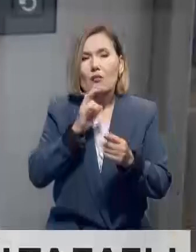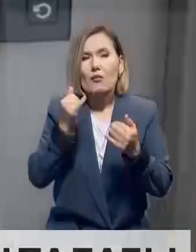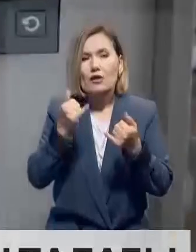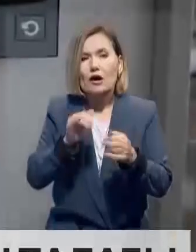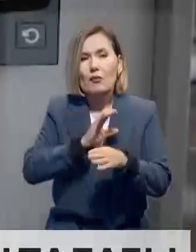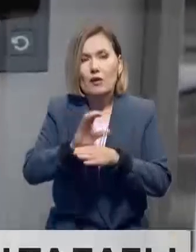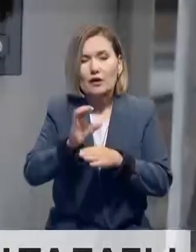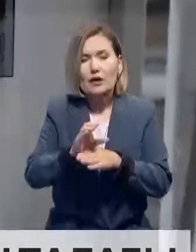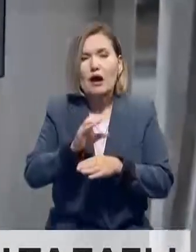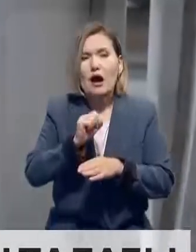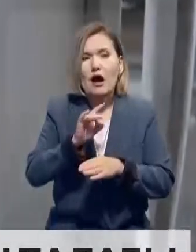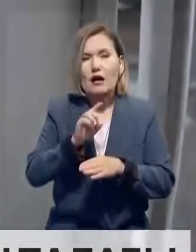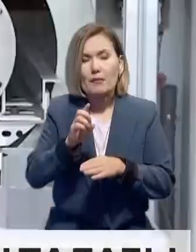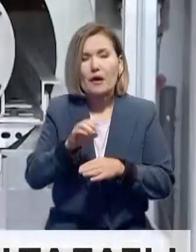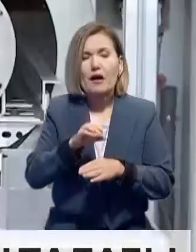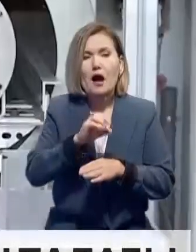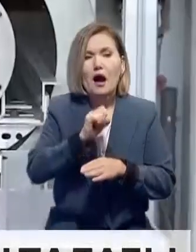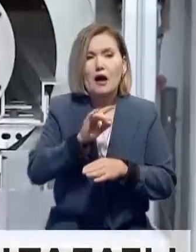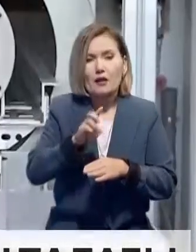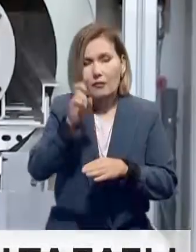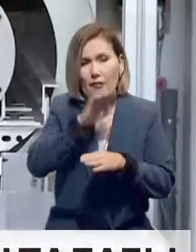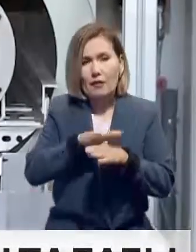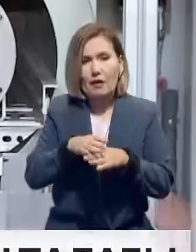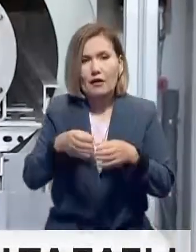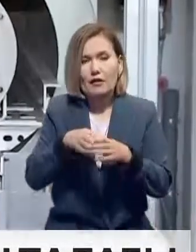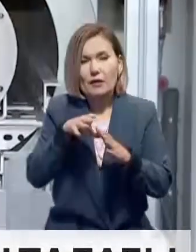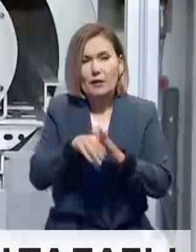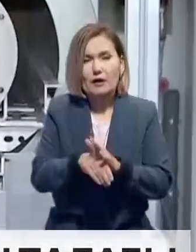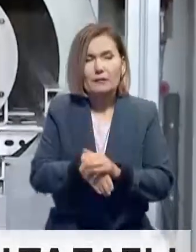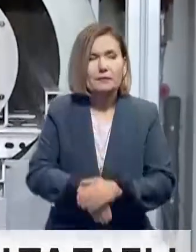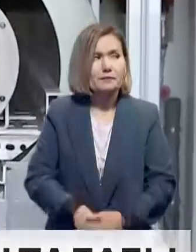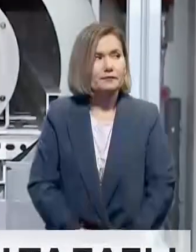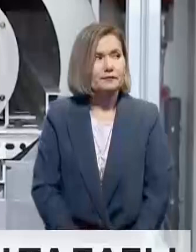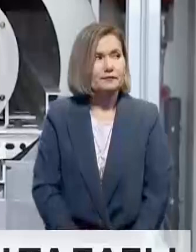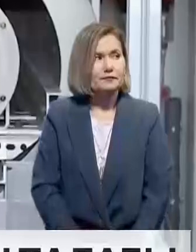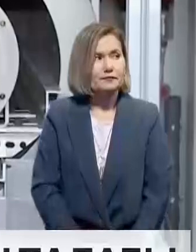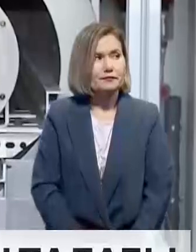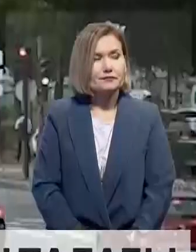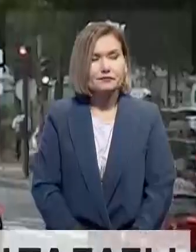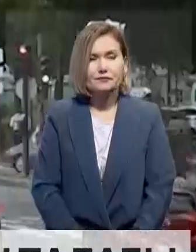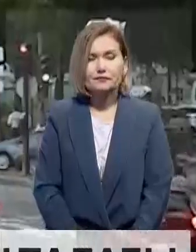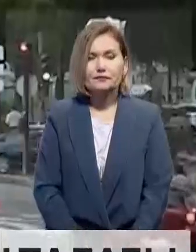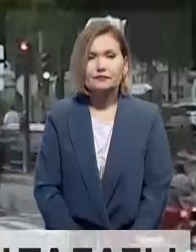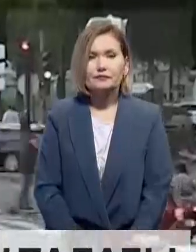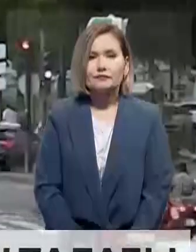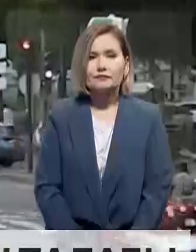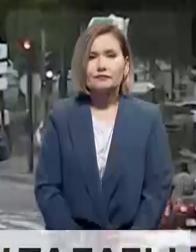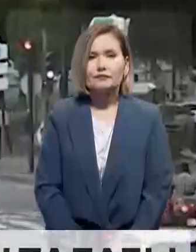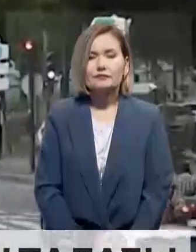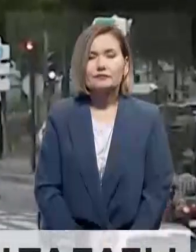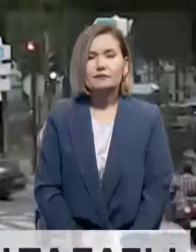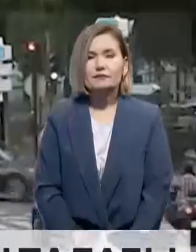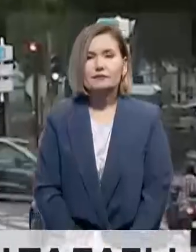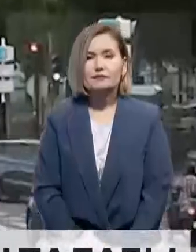елдер Сауд Арабиясы мен Біріккен Араб Әмірліктері бар. Дәурен Ақашұлы, Әлия Сыздықова, Руслан Өміржан, Хабар 24,